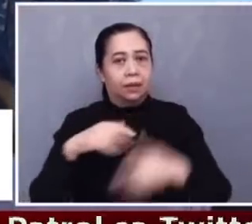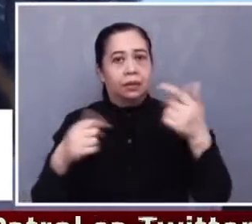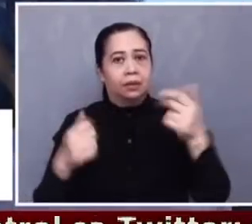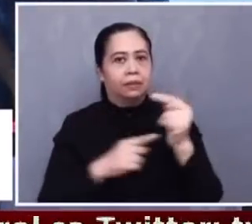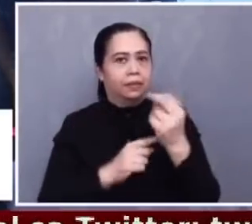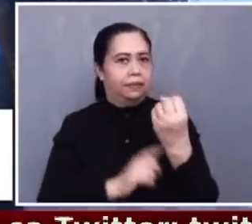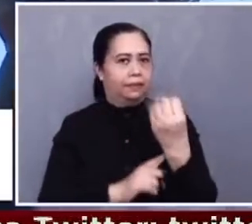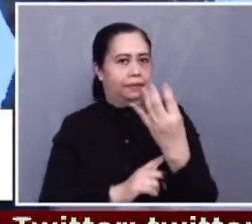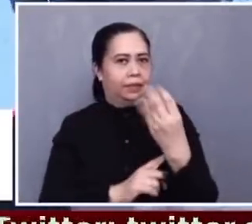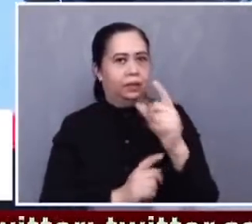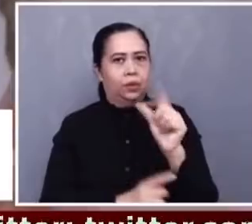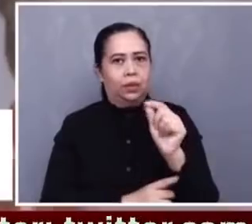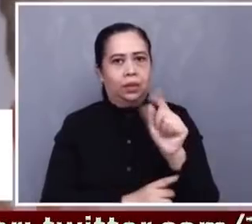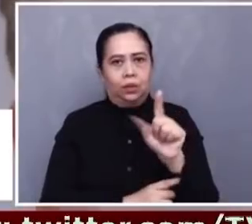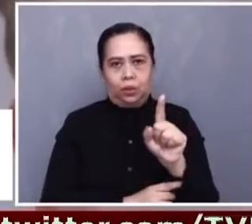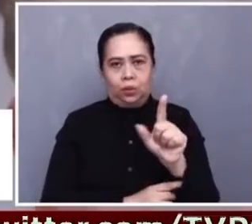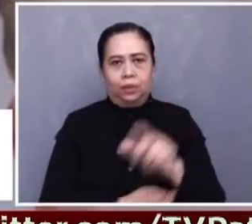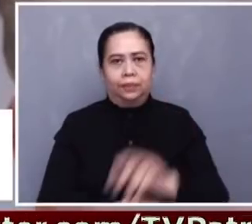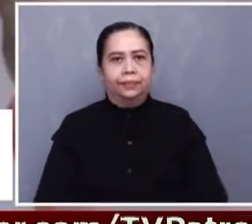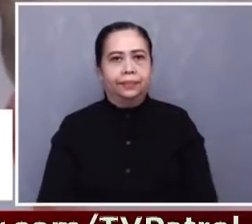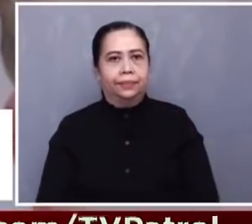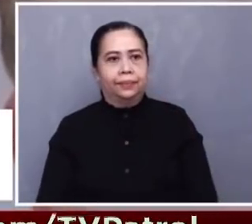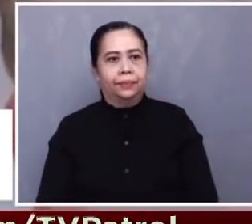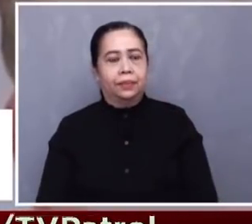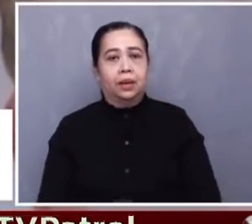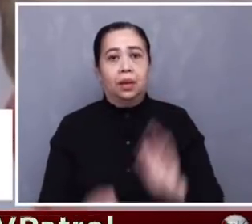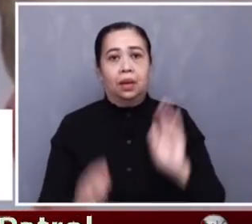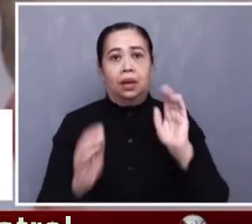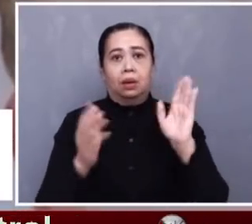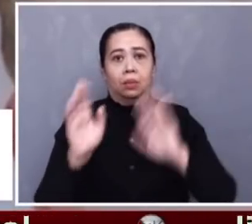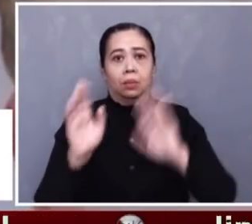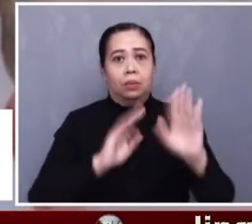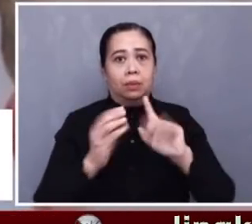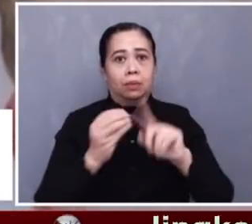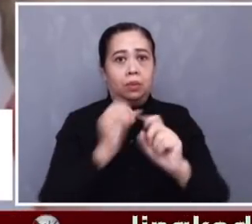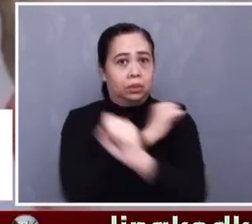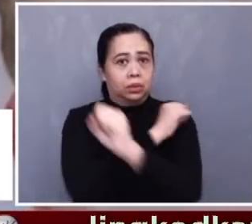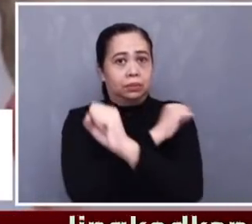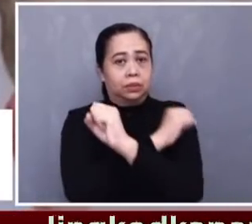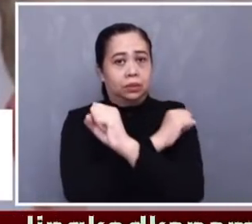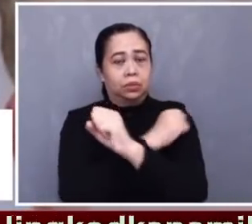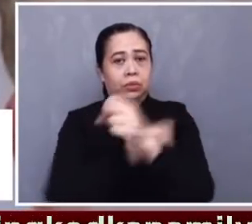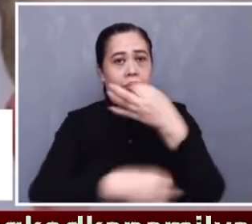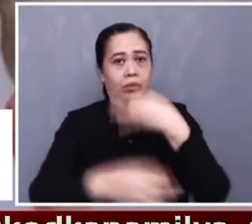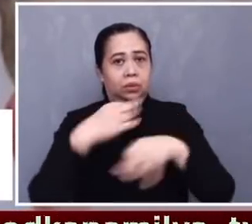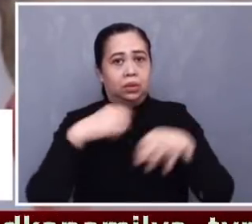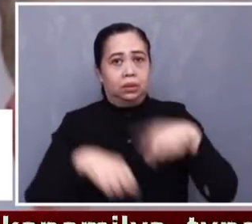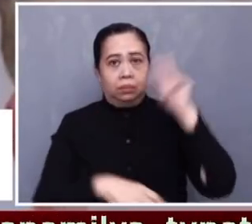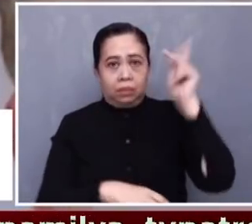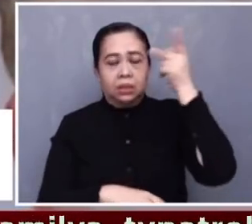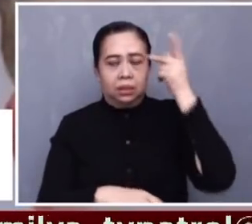November 15, 2021. Itong problema about the substitution dito sa politika,